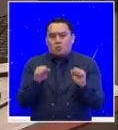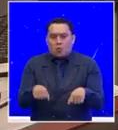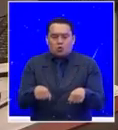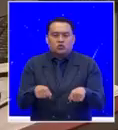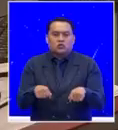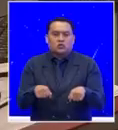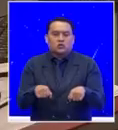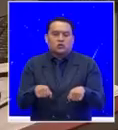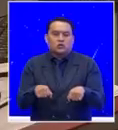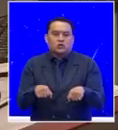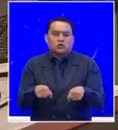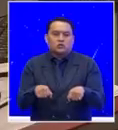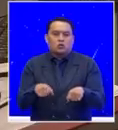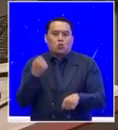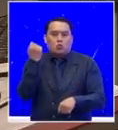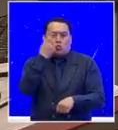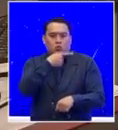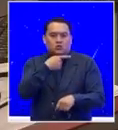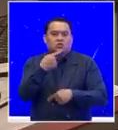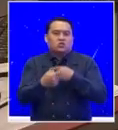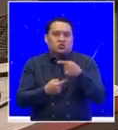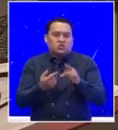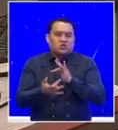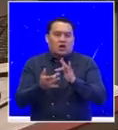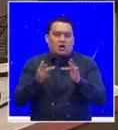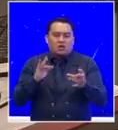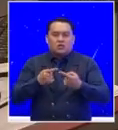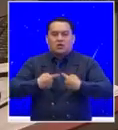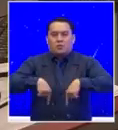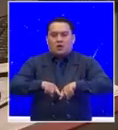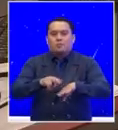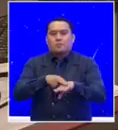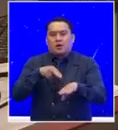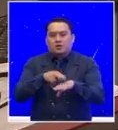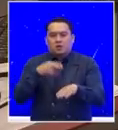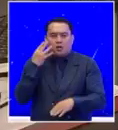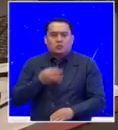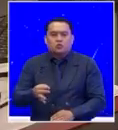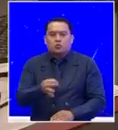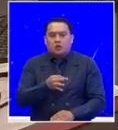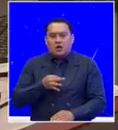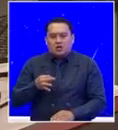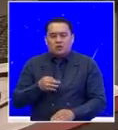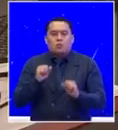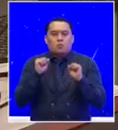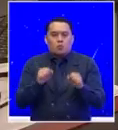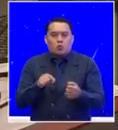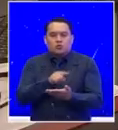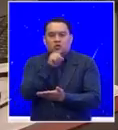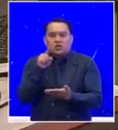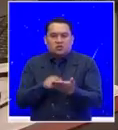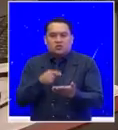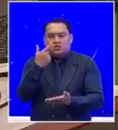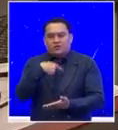можете узнать через социальные сети Департамента полиции Алматинской области, где вы можете задать